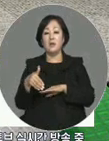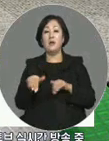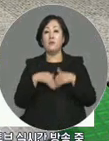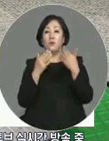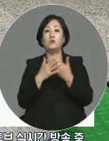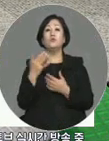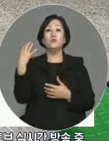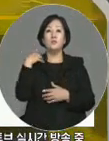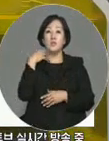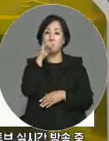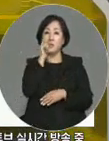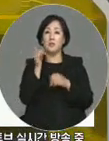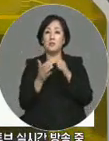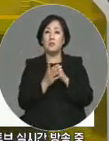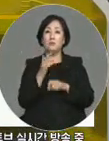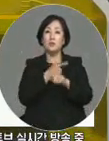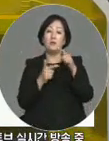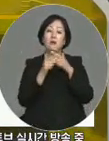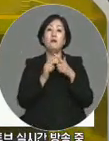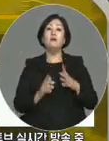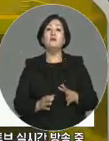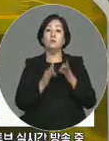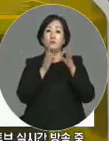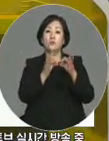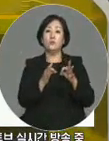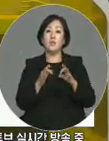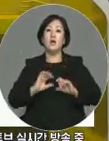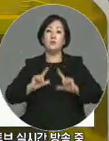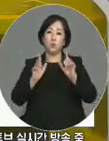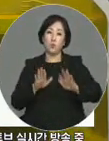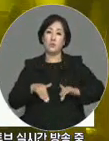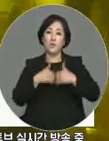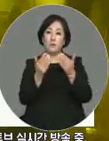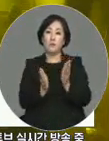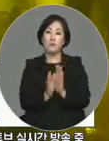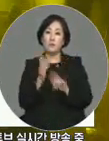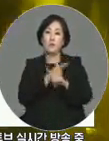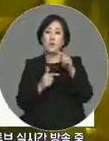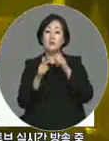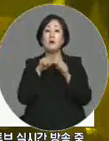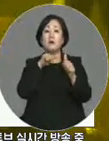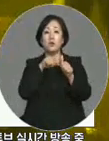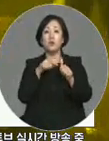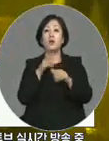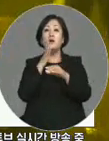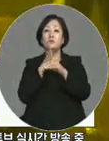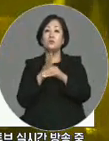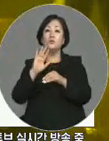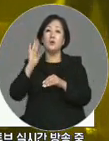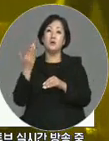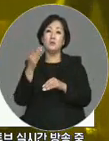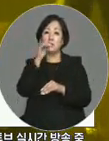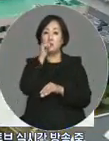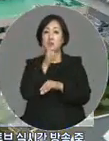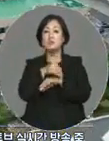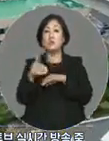보유하고 있기 때문에 최선의 투자로 동남권 지역의 반도체 인력을 양성을 위한 중추적인 역할을 할 수